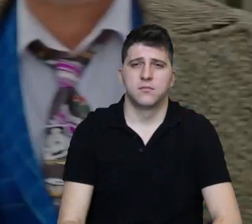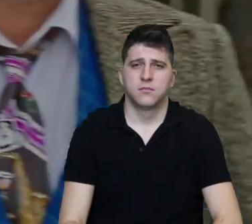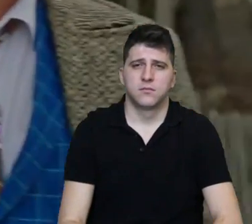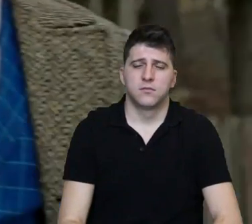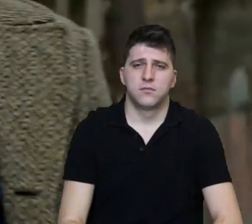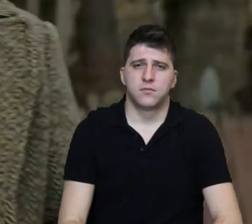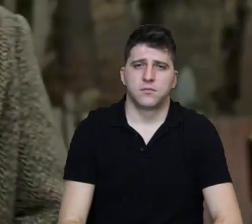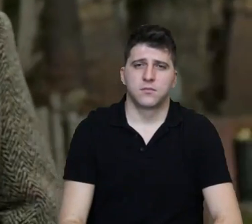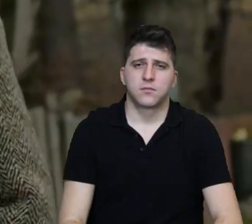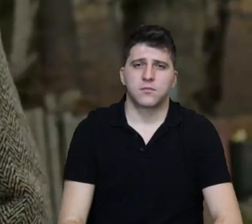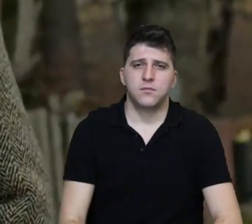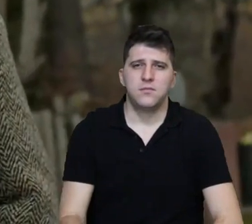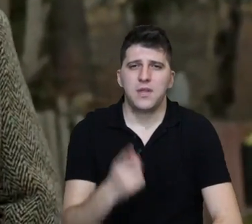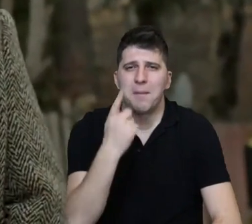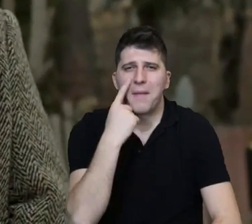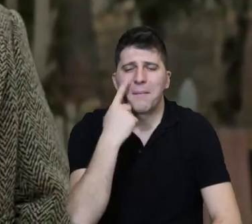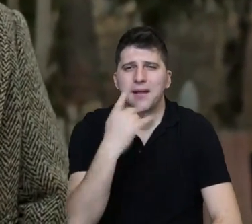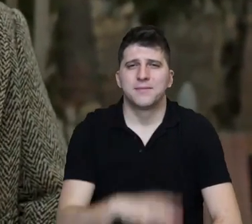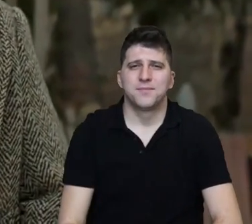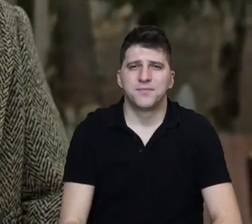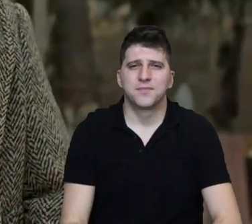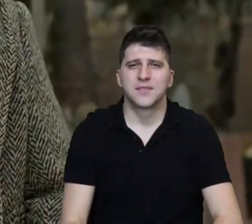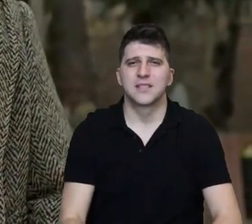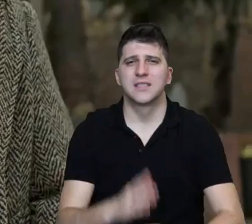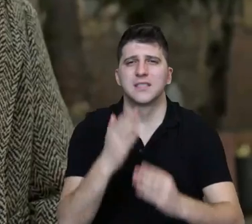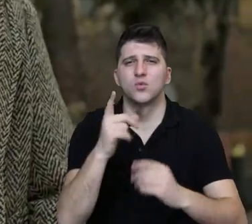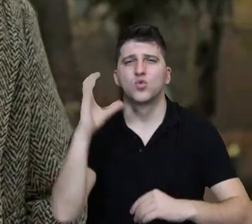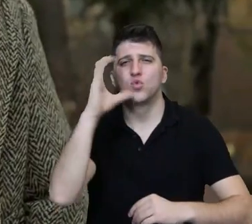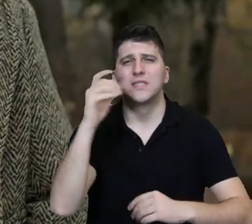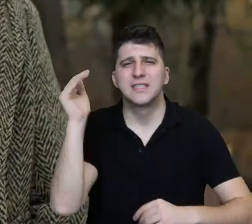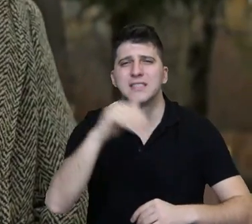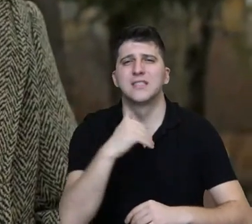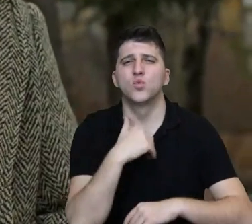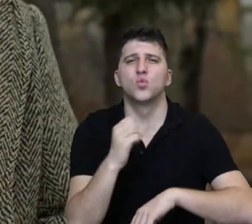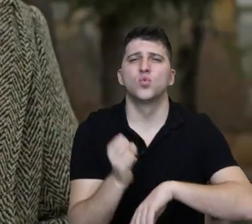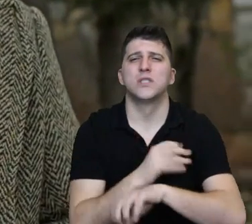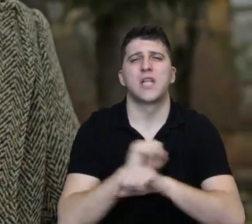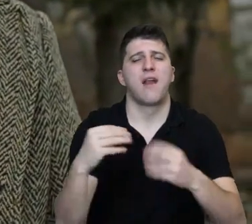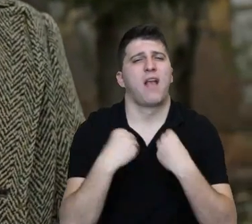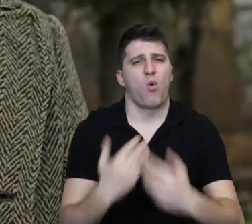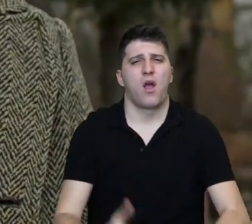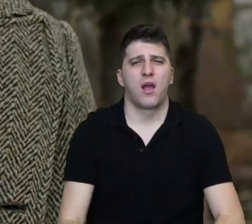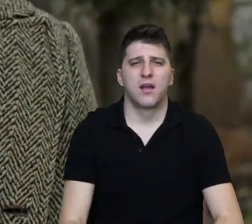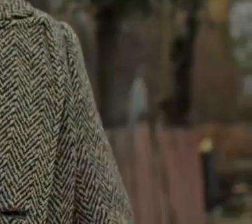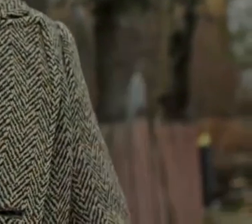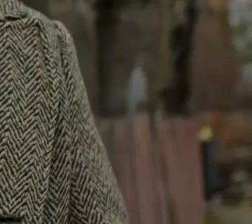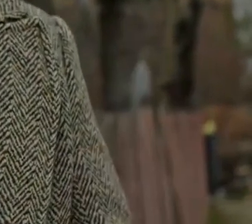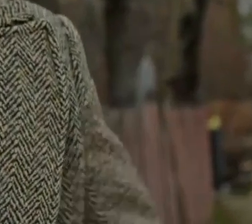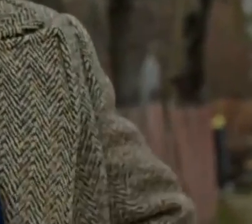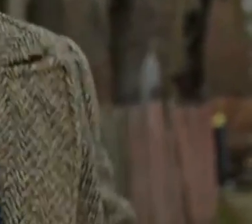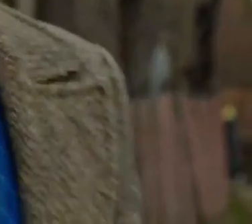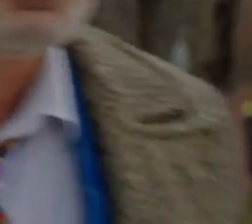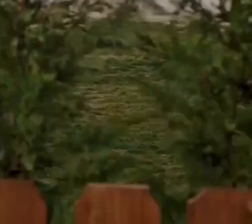Santralin durduğu yerde durakladı. Bak bak bak. Ya bu turistler de benim duygularımla oynuyor ya. Bir evin